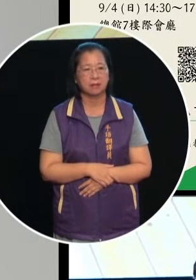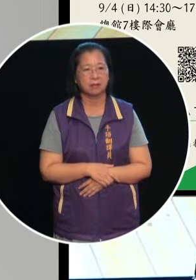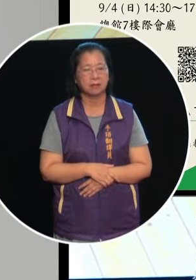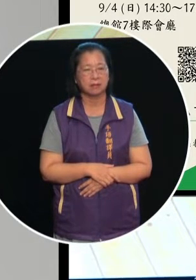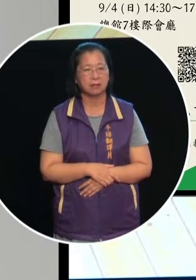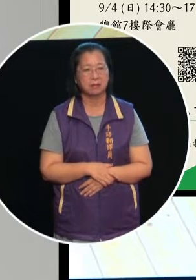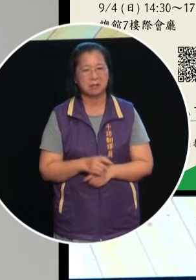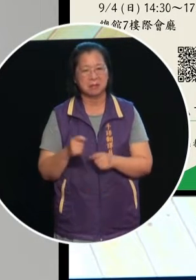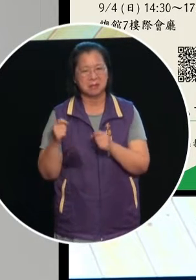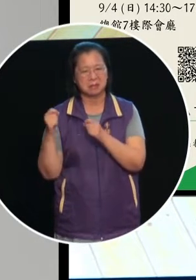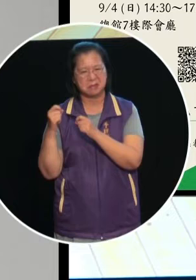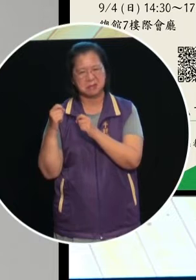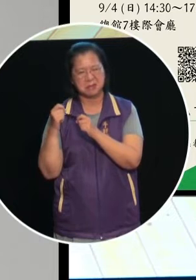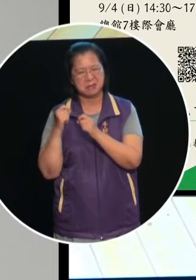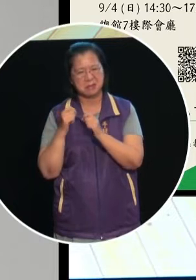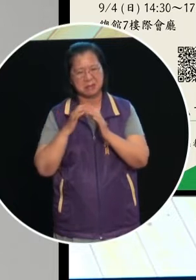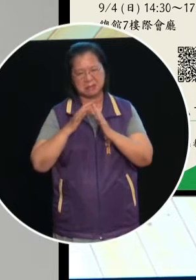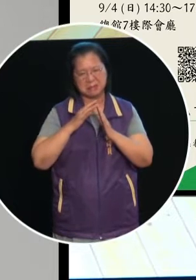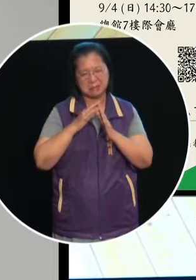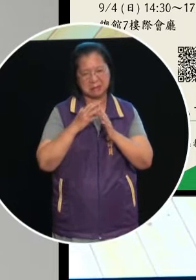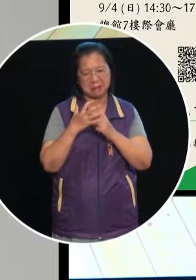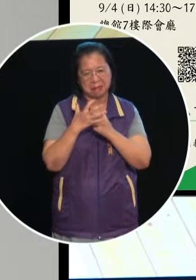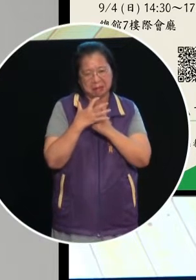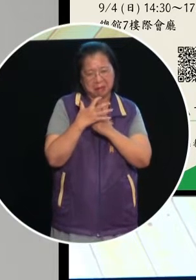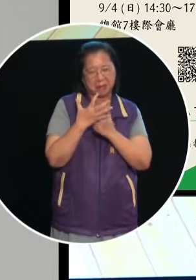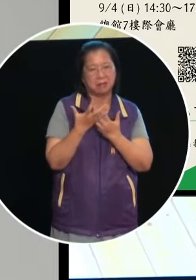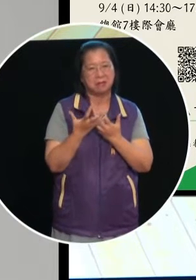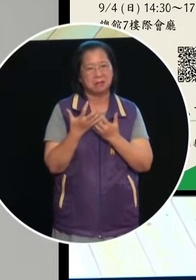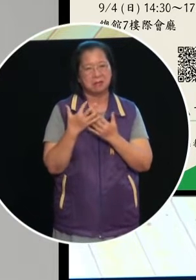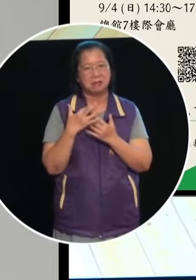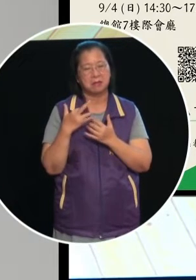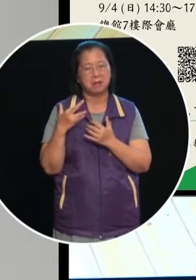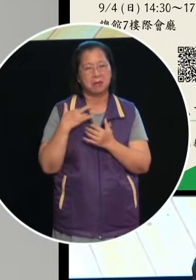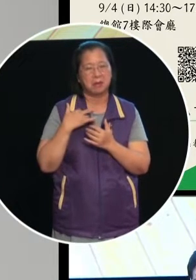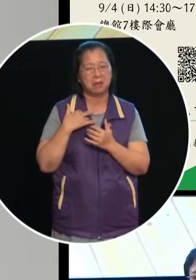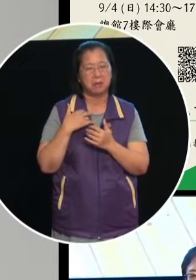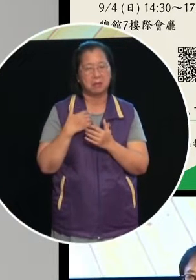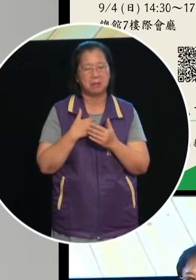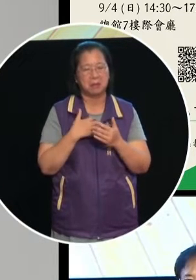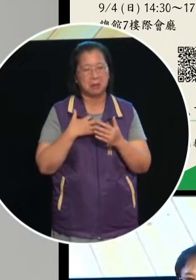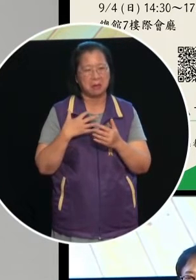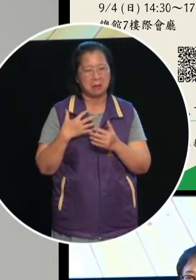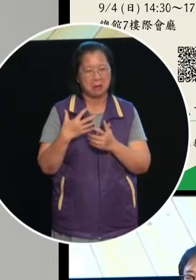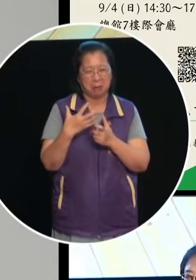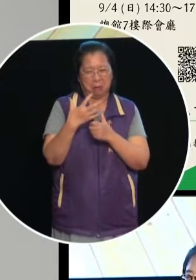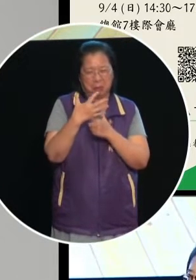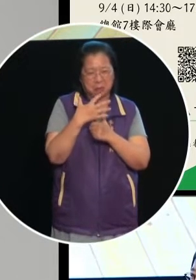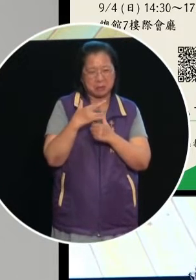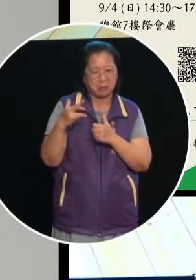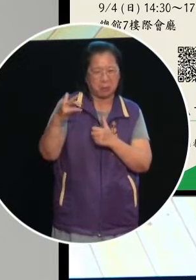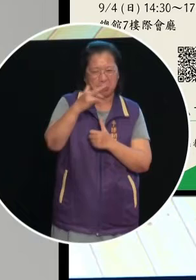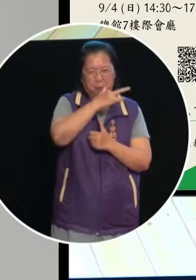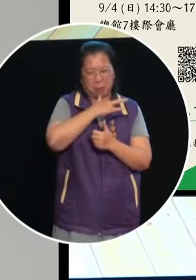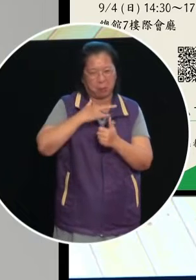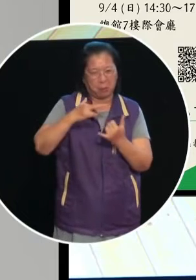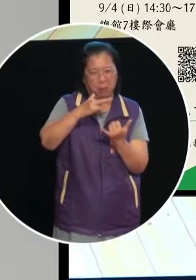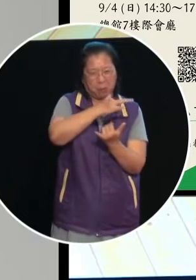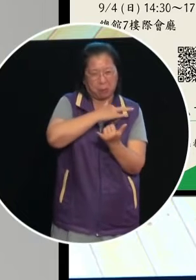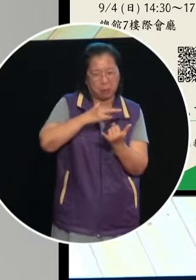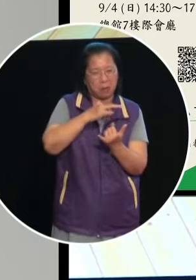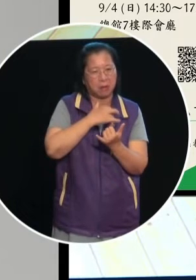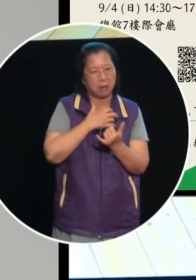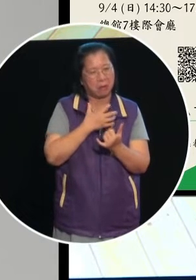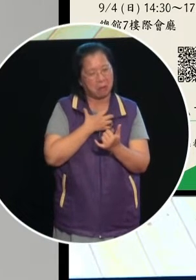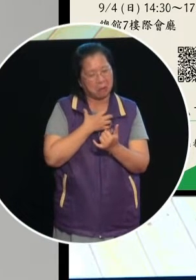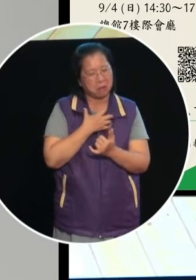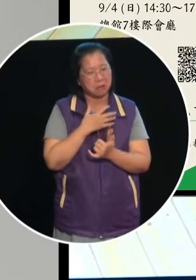这一次的威胁，这个军演到底是不是真正的威胁怎么样。那我觉得大部分的台湾人的